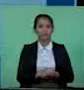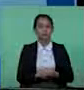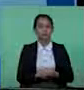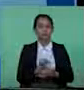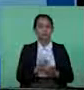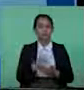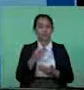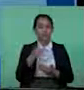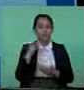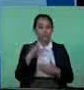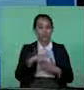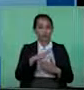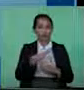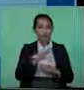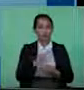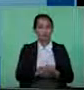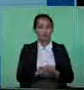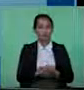Masala sizga tushunarli bo'ldimi?